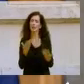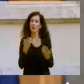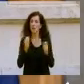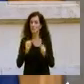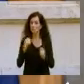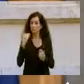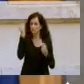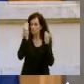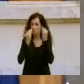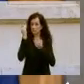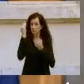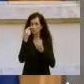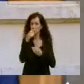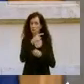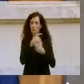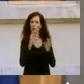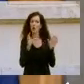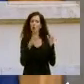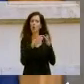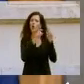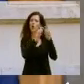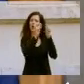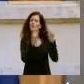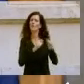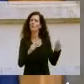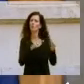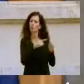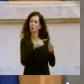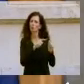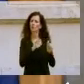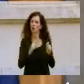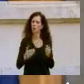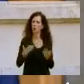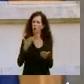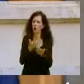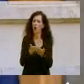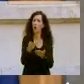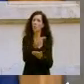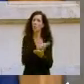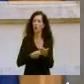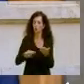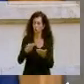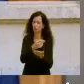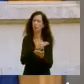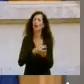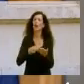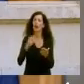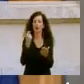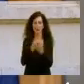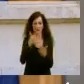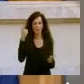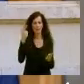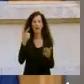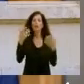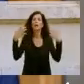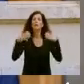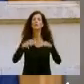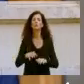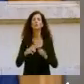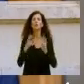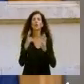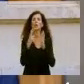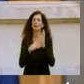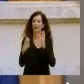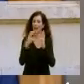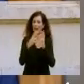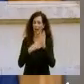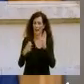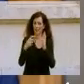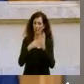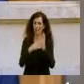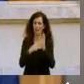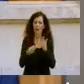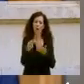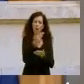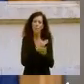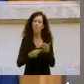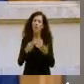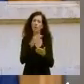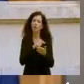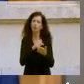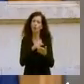progetti lungimiranti che non si limitano solo alla riduzione delle tasse a progetti di grande respiro